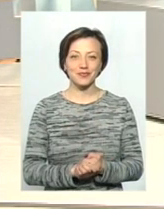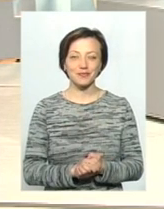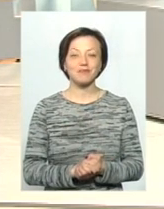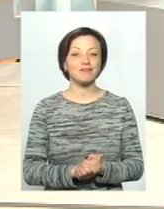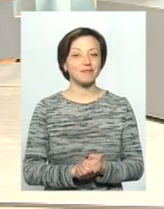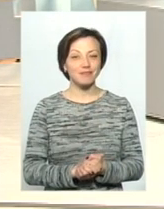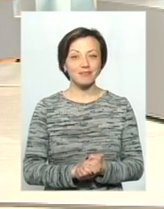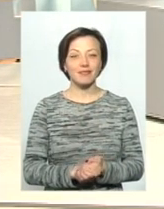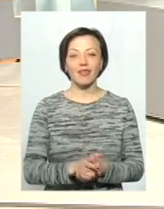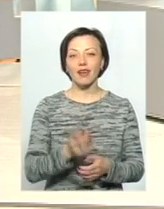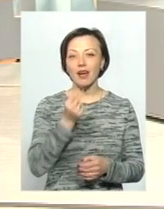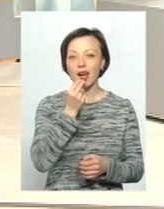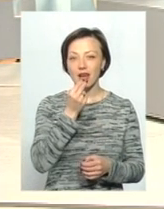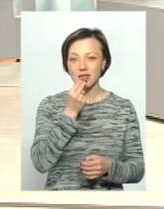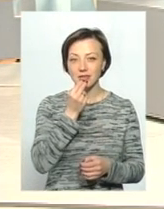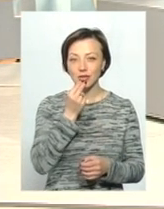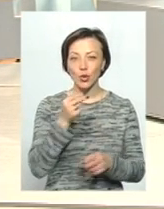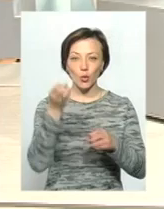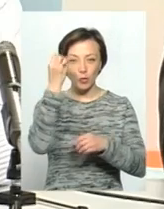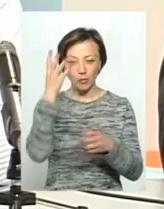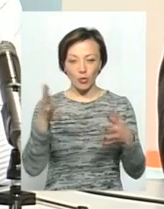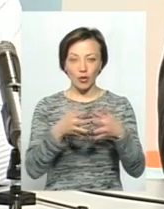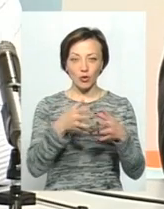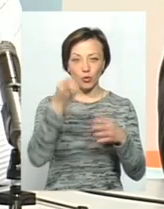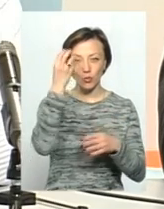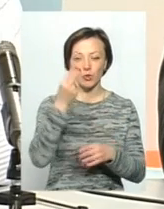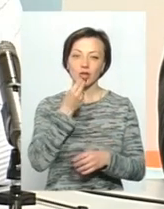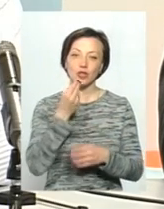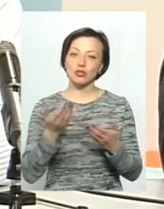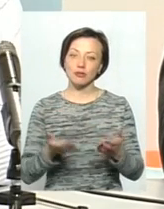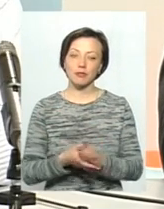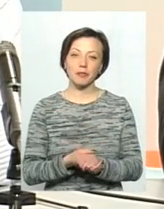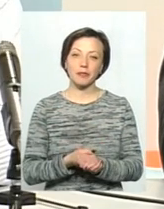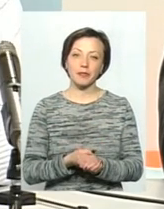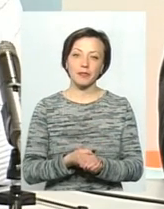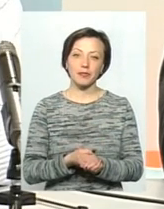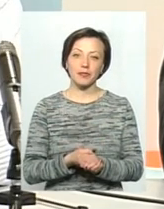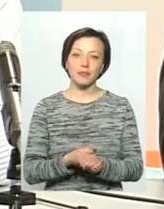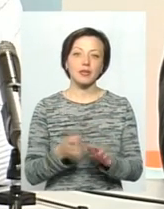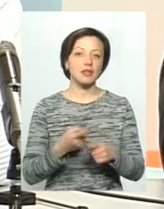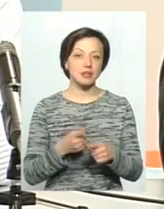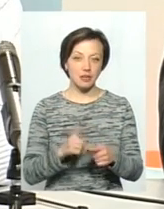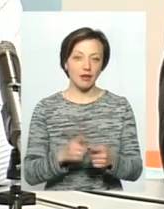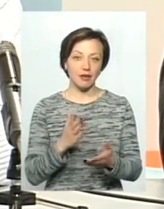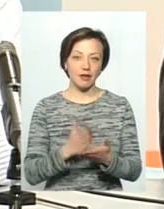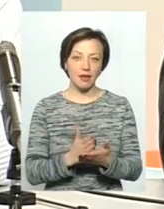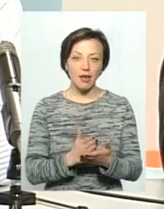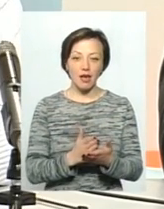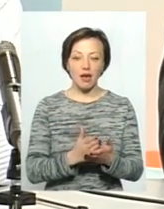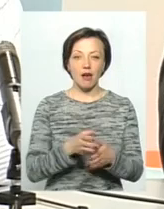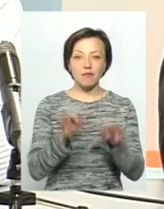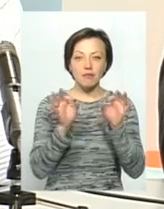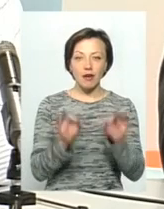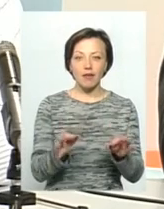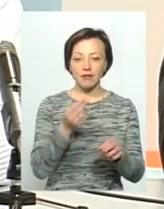культура, гастрономія – це є поєднання культури і їди. Це є гастрономія, тому над цим